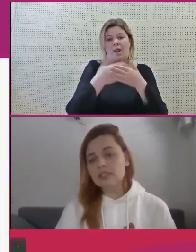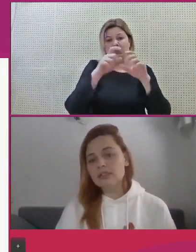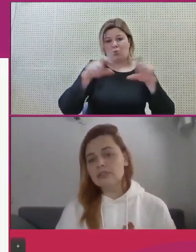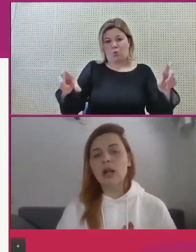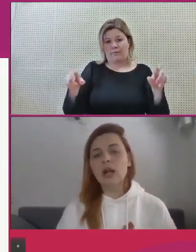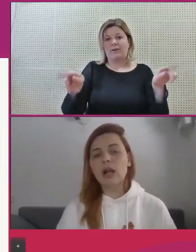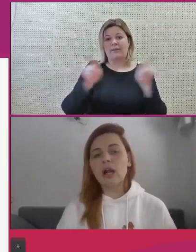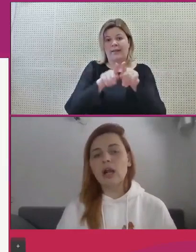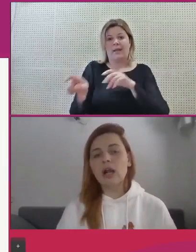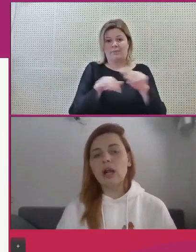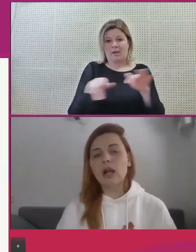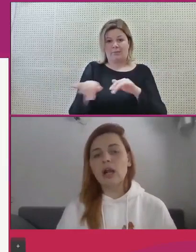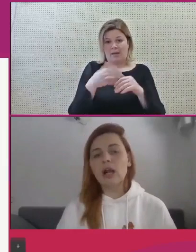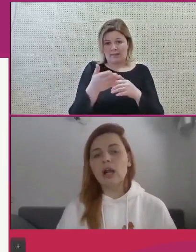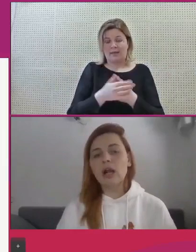Закладывайте